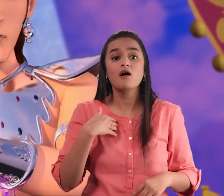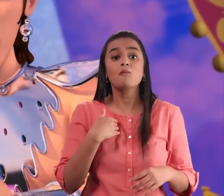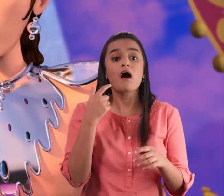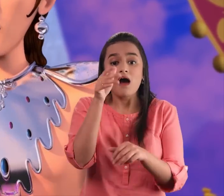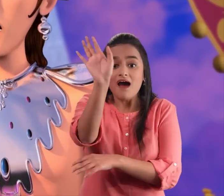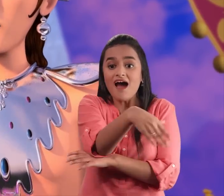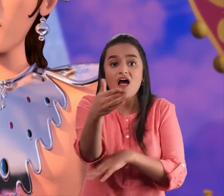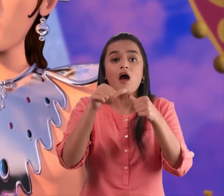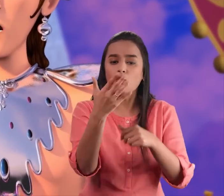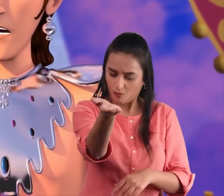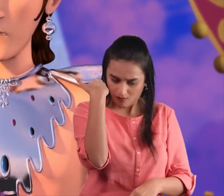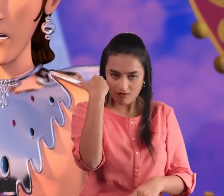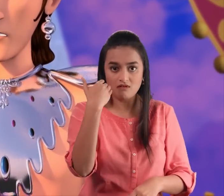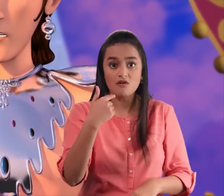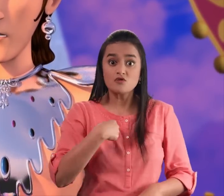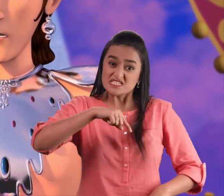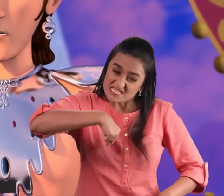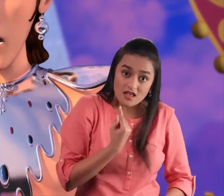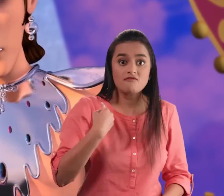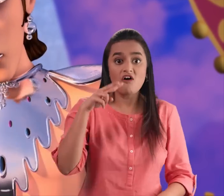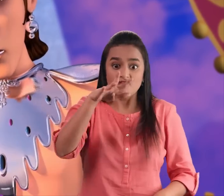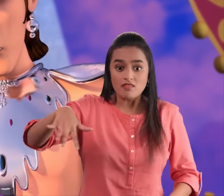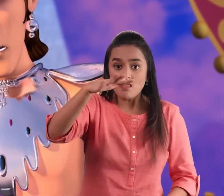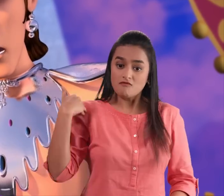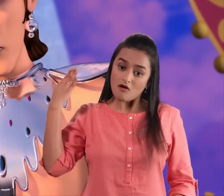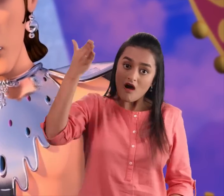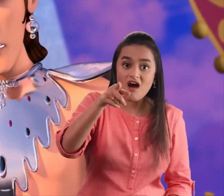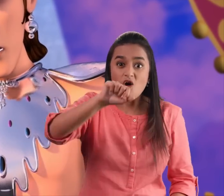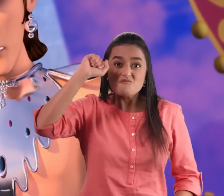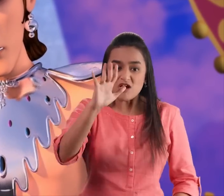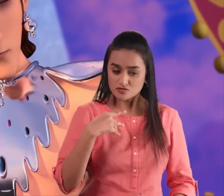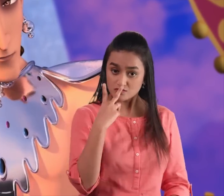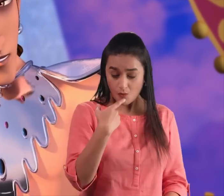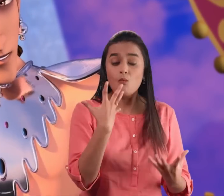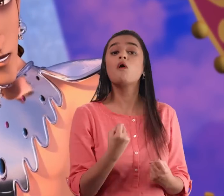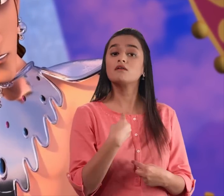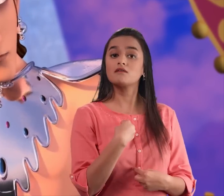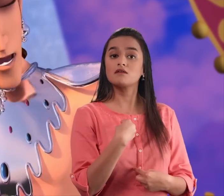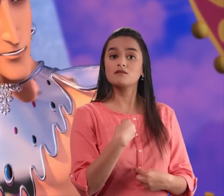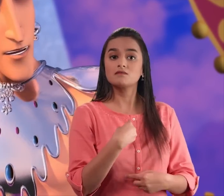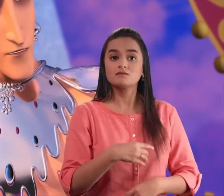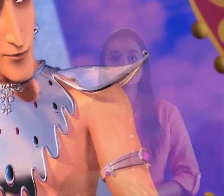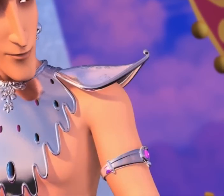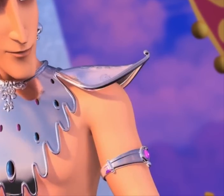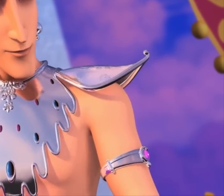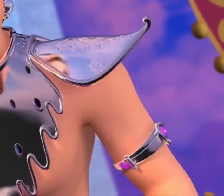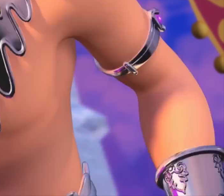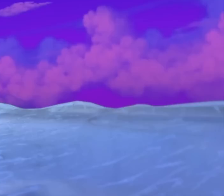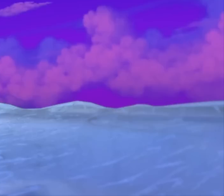मेरे वाहन ऐरावत को बुलाया जाए। मैं स्वयं वृंदावन जाकर इस चमत्कार को देखना